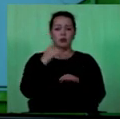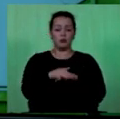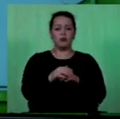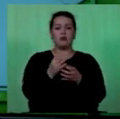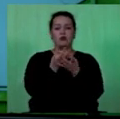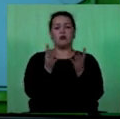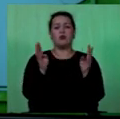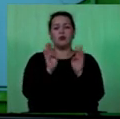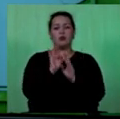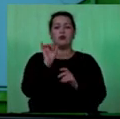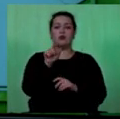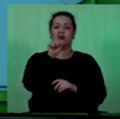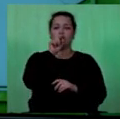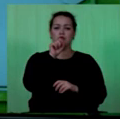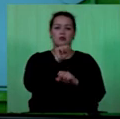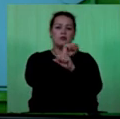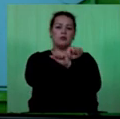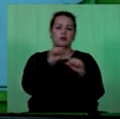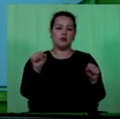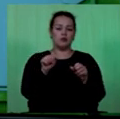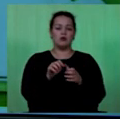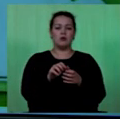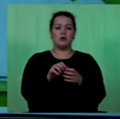у птичек нельзя разорять.